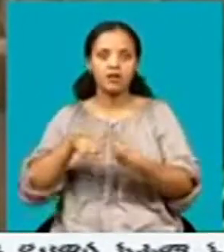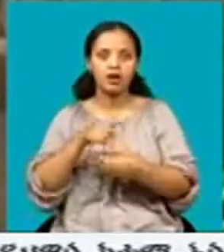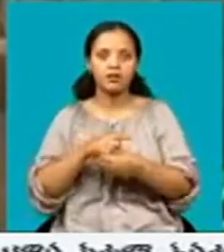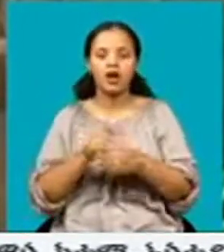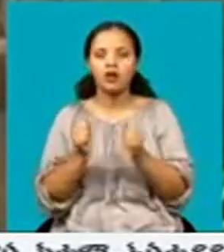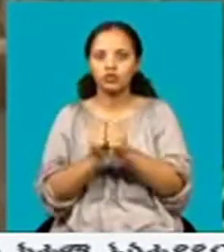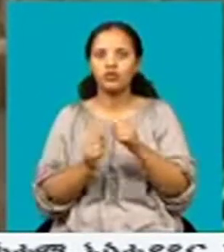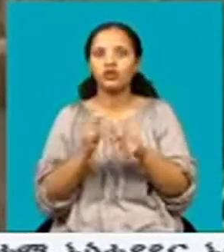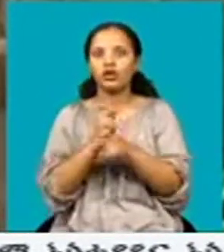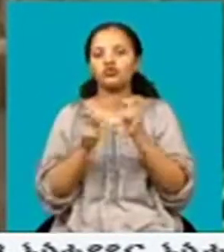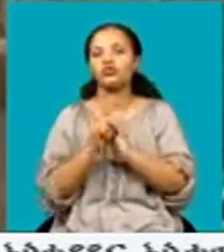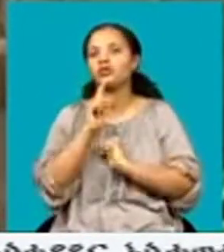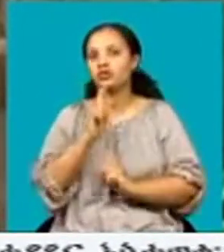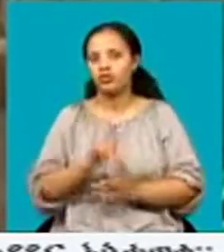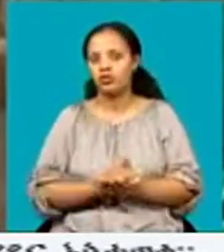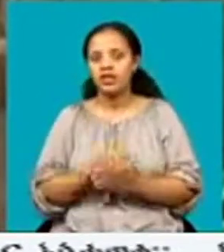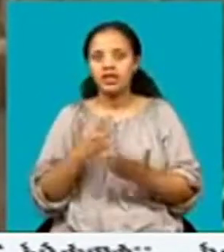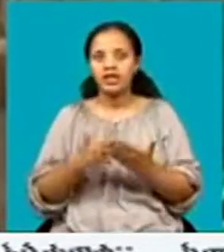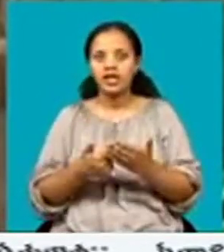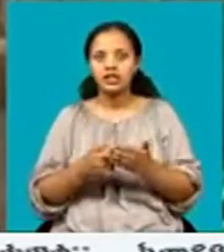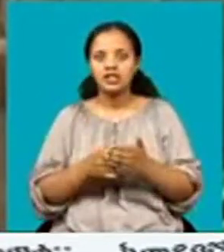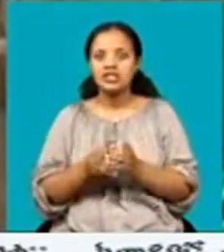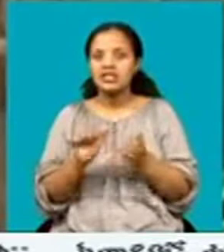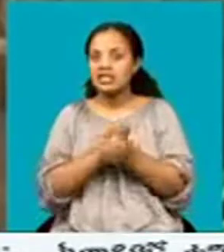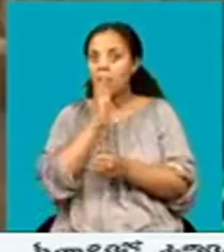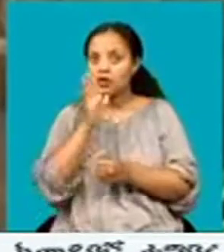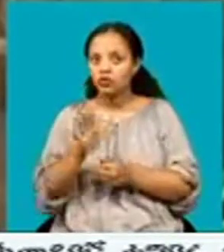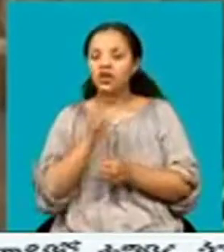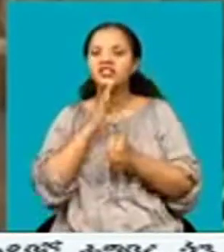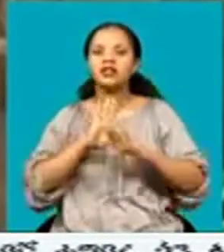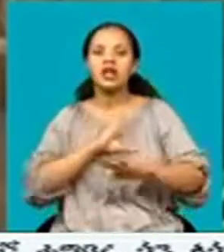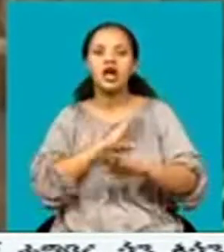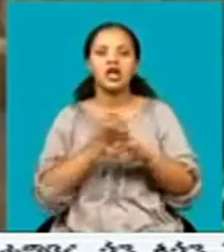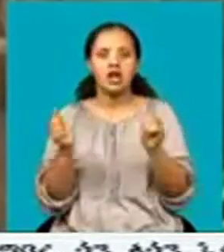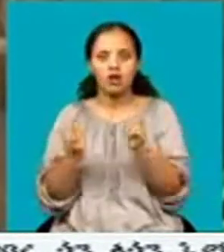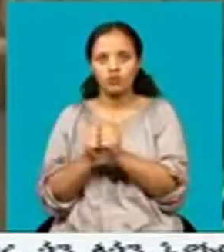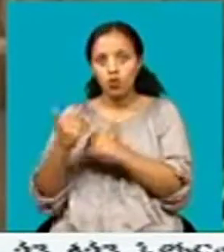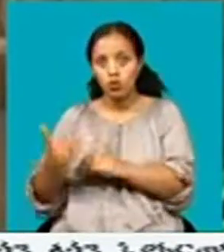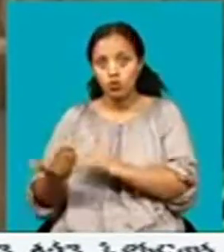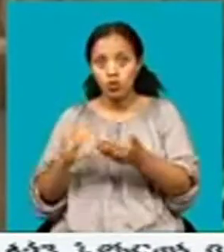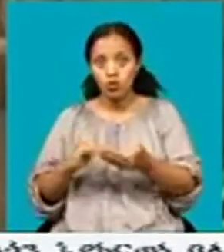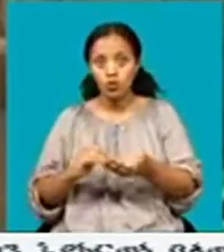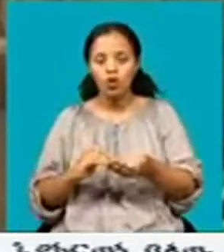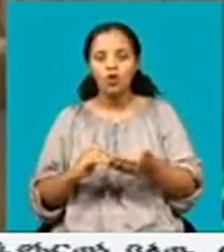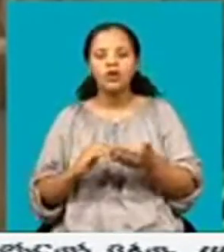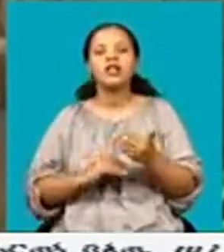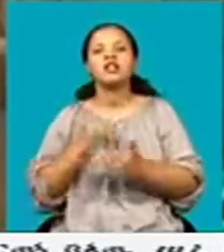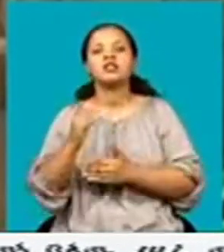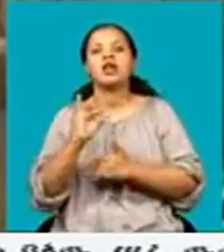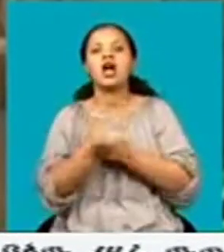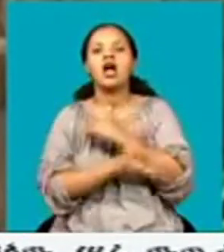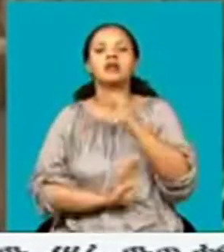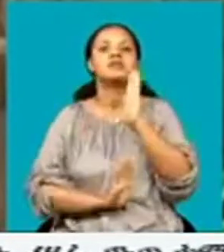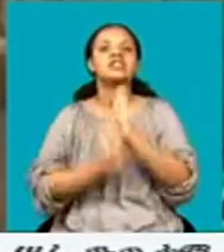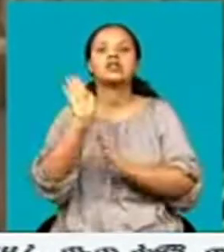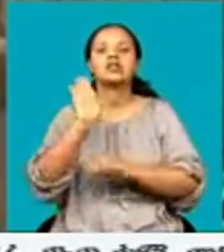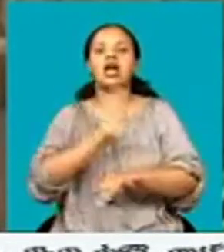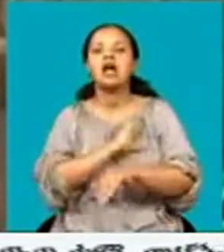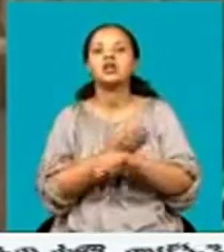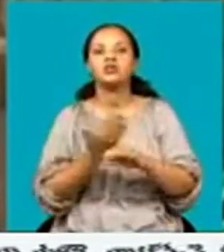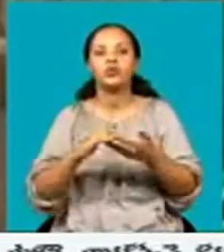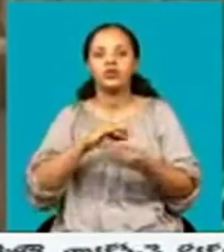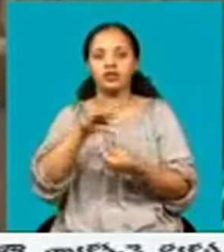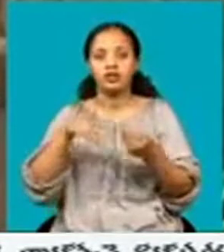ላይ የሚደራጁበት ነው። ይህን ሳያመክኑ ከጸጥታ ኃይሉ ጎን ሆኖ ቀጣይ ለሀገር ብልጽግና አቅም የሆነ